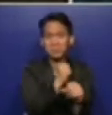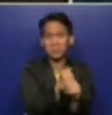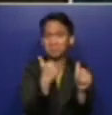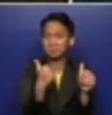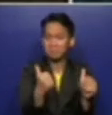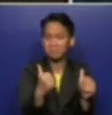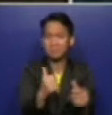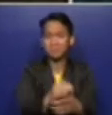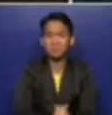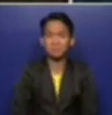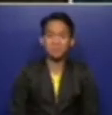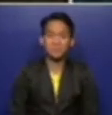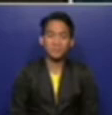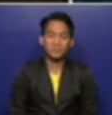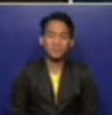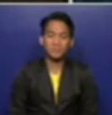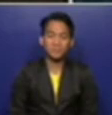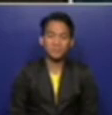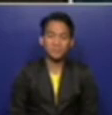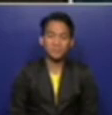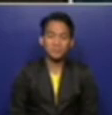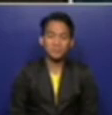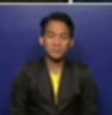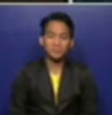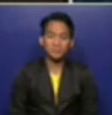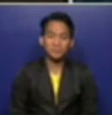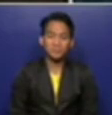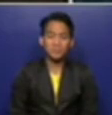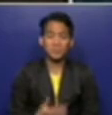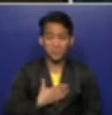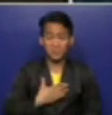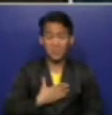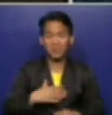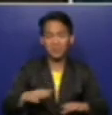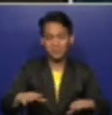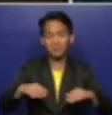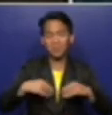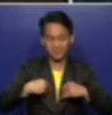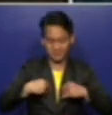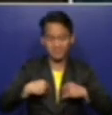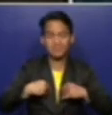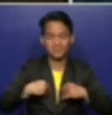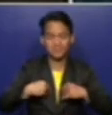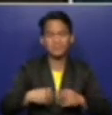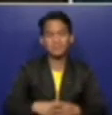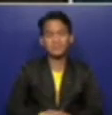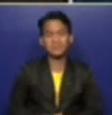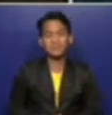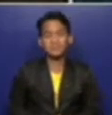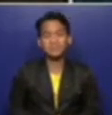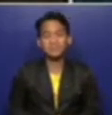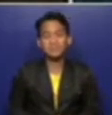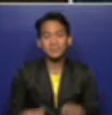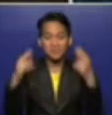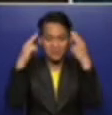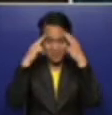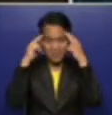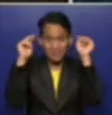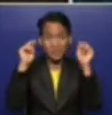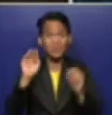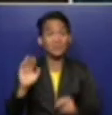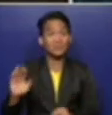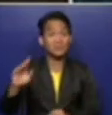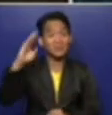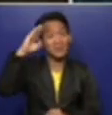ท่านประธานที่เคารพครับผมยอมรับได้นะครับที่ท่านนายกรัฐมนตรีมอบหมาย